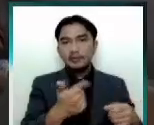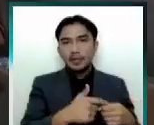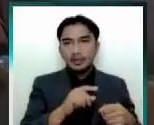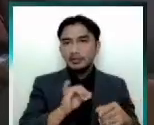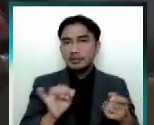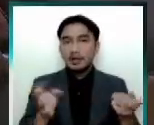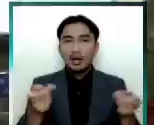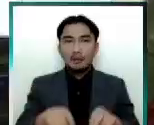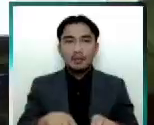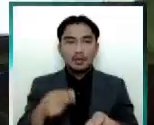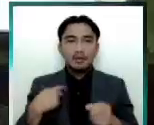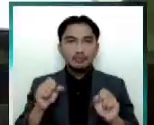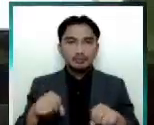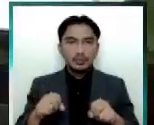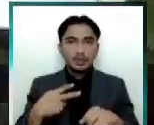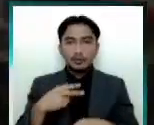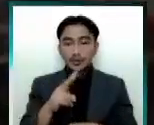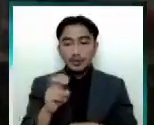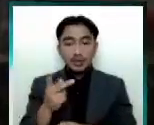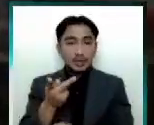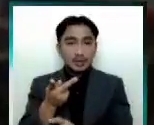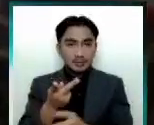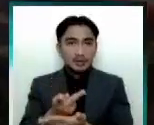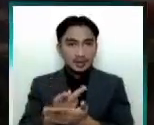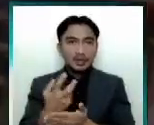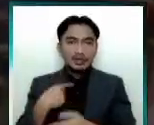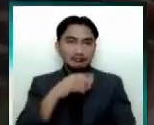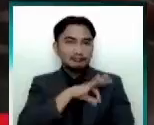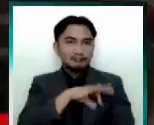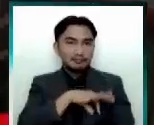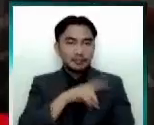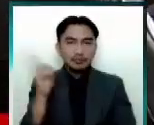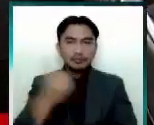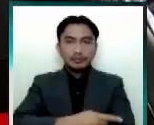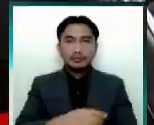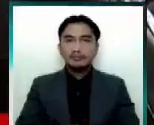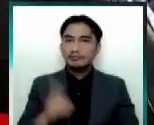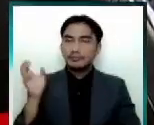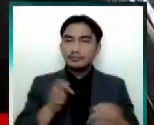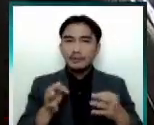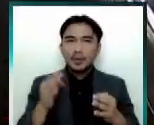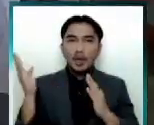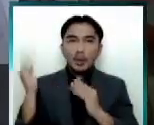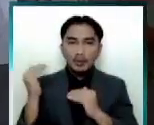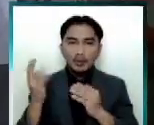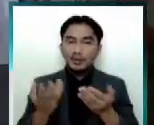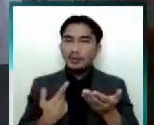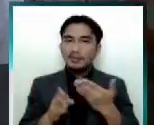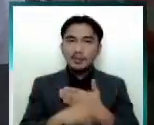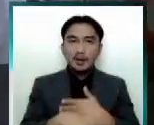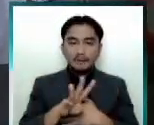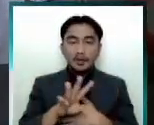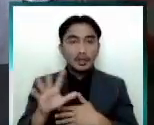na kung maka 200 piso siya sa isang araw. Sana kung ibabalik yung 45 noon, gagalit